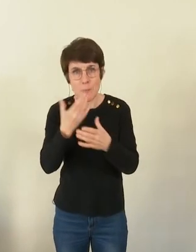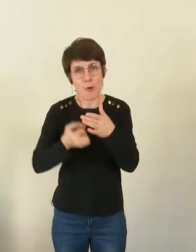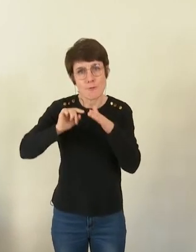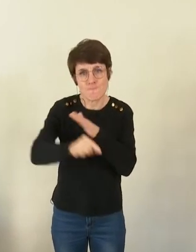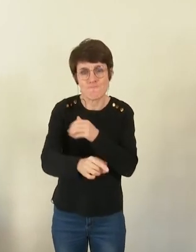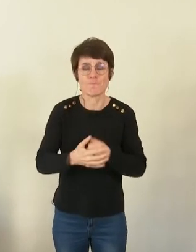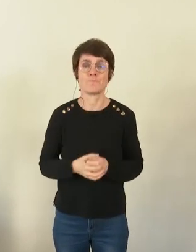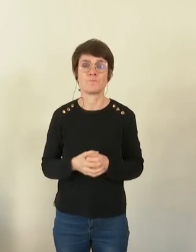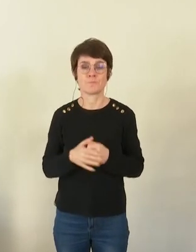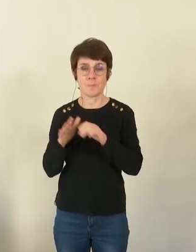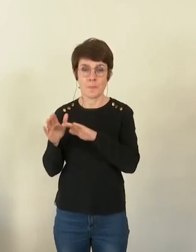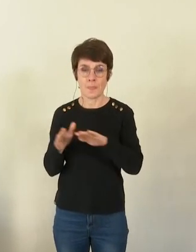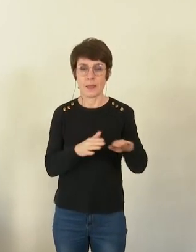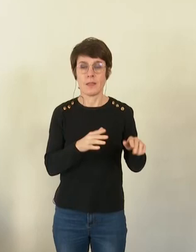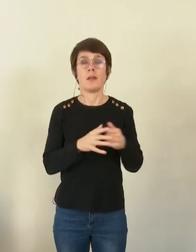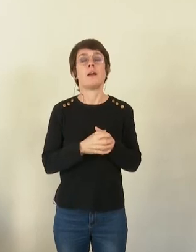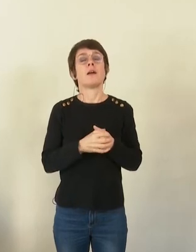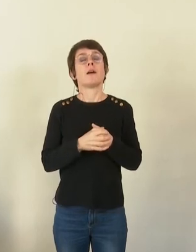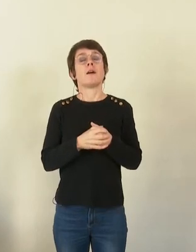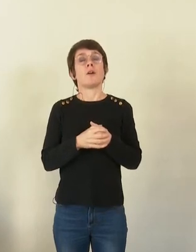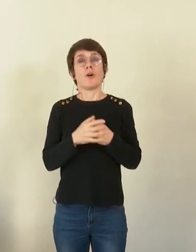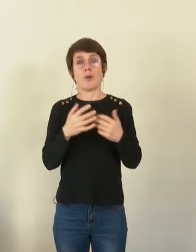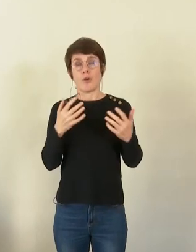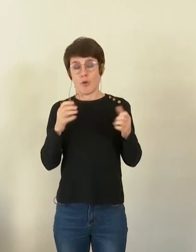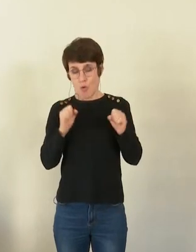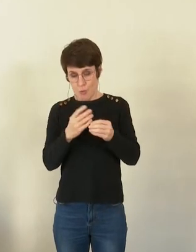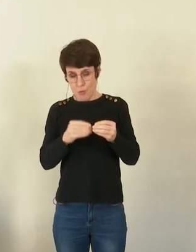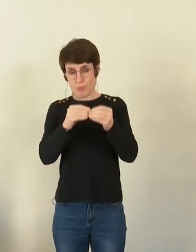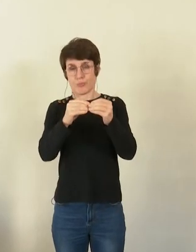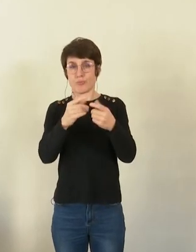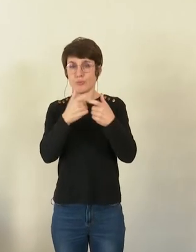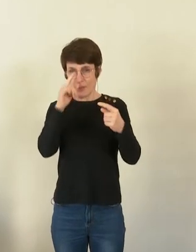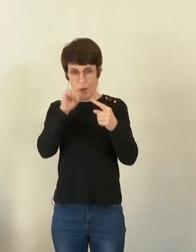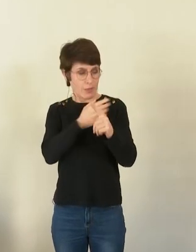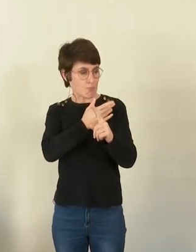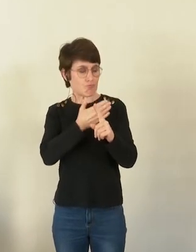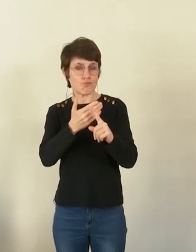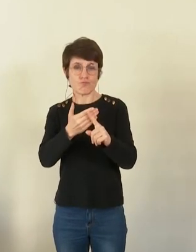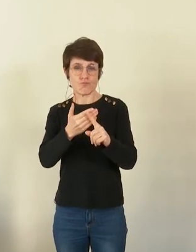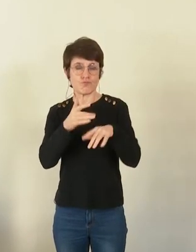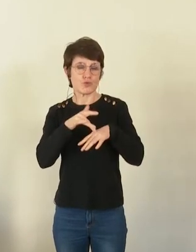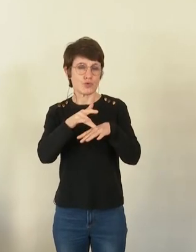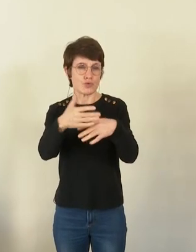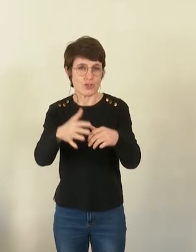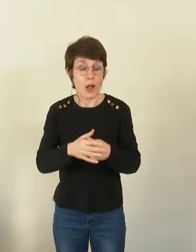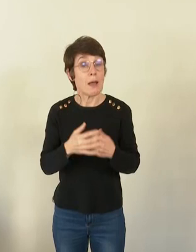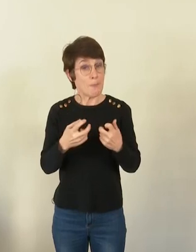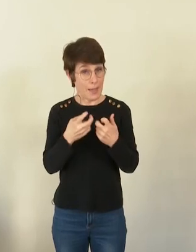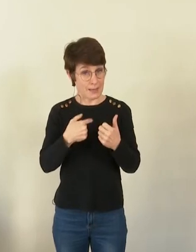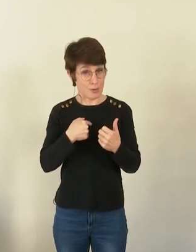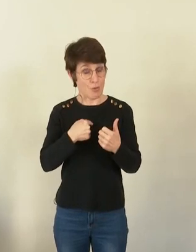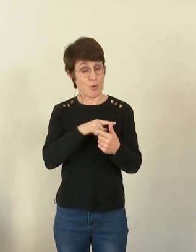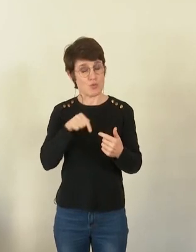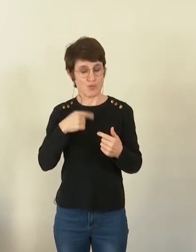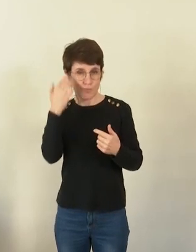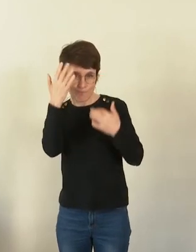conclure en élaborant à nouveau sur plusieurs points abordés lors de nos précédents échanges comme par exemple notre inquiétude de voir se construire